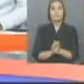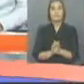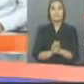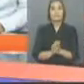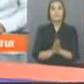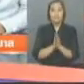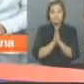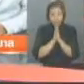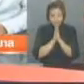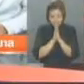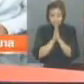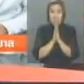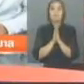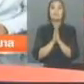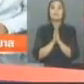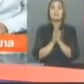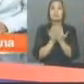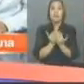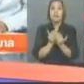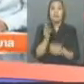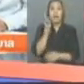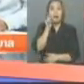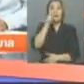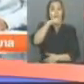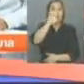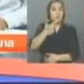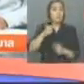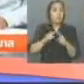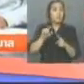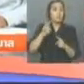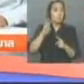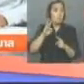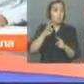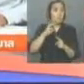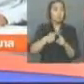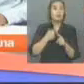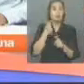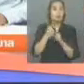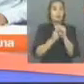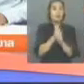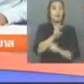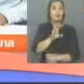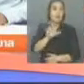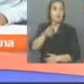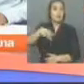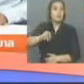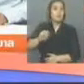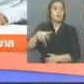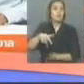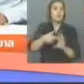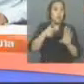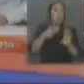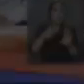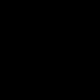สวัสดีค่ะ สวัสดีค่ะข่าวเที่ยงไทย PBS นะคะวันนี้26มกราคม2555ดิฉันพึ่งนภาคล่องพยาบาลและคุณสิริมาทร